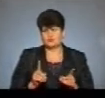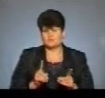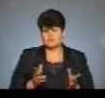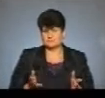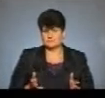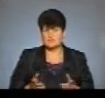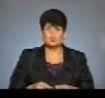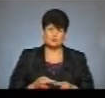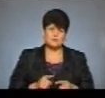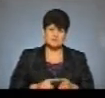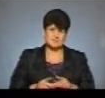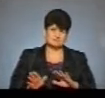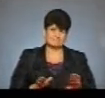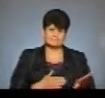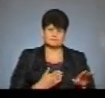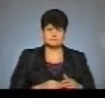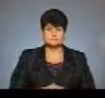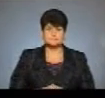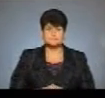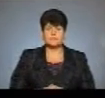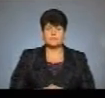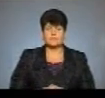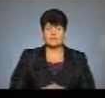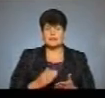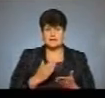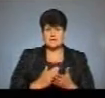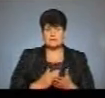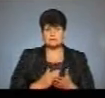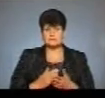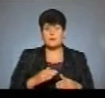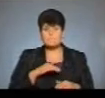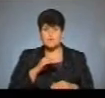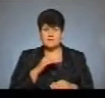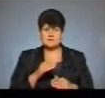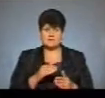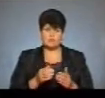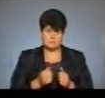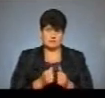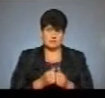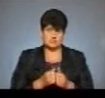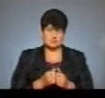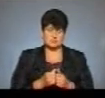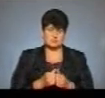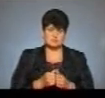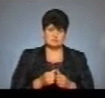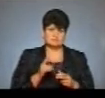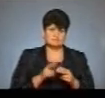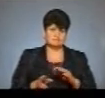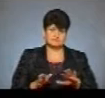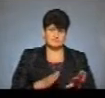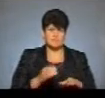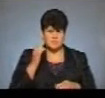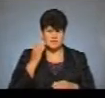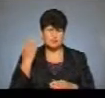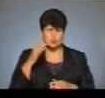чогось. Тому ця професія відходить. Є професії, які в найближчій перспективі також будуть відходити. Наприклад, ви пам'ятаєте, скільки